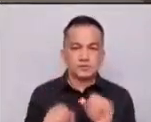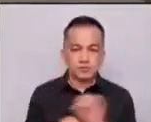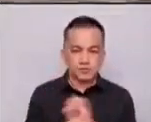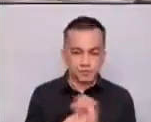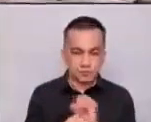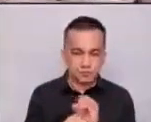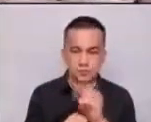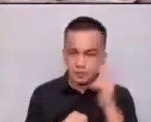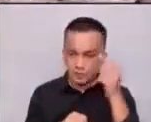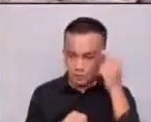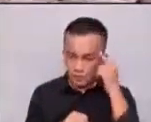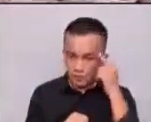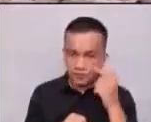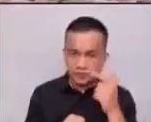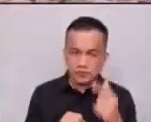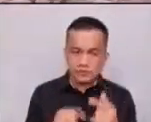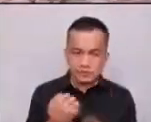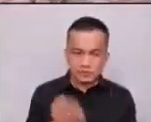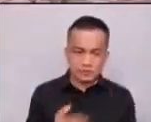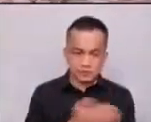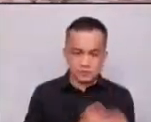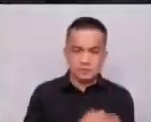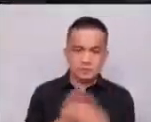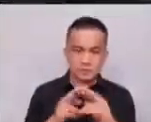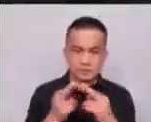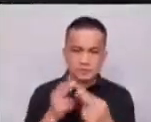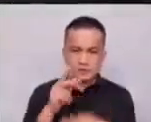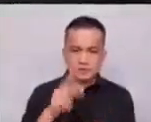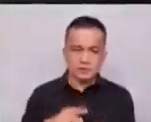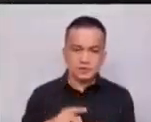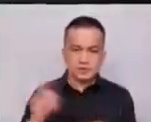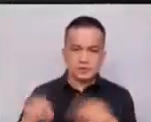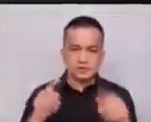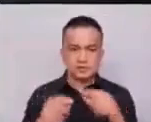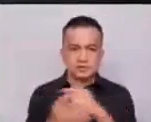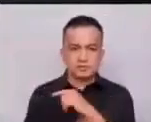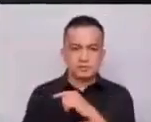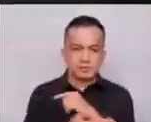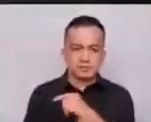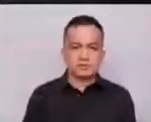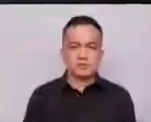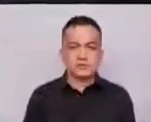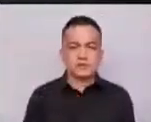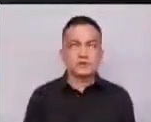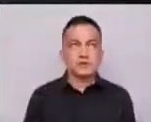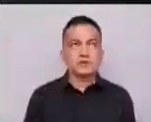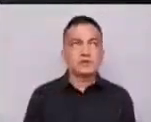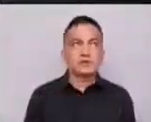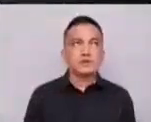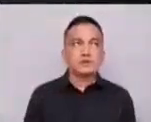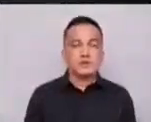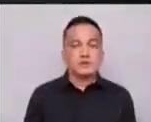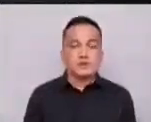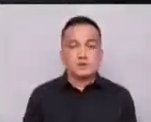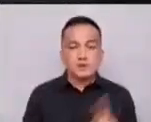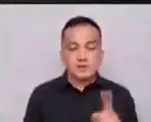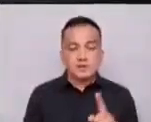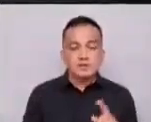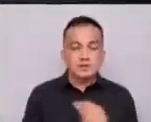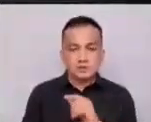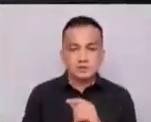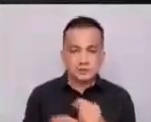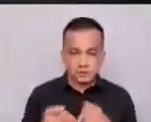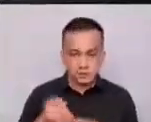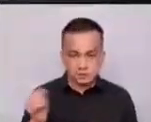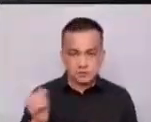na pagandahin pa ang relasyon ng Pilipinas sa iba't ibang bansa. What countries have invited you to visit their countries and which